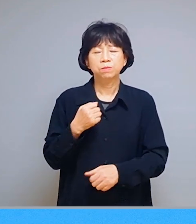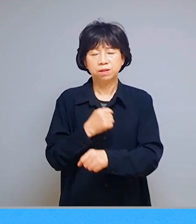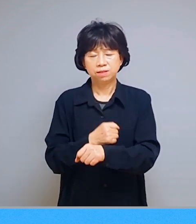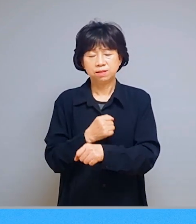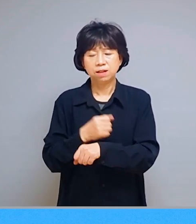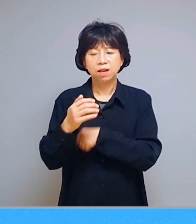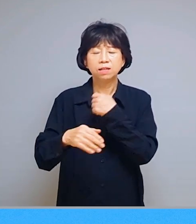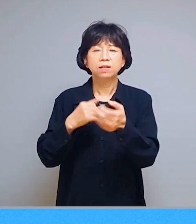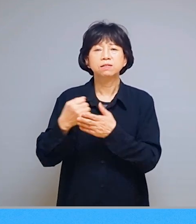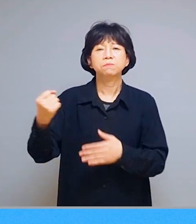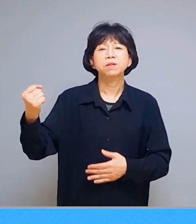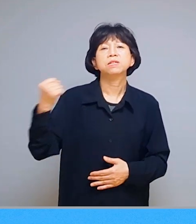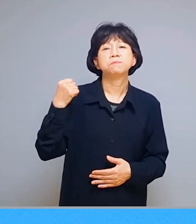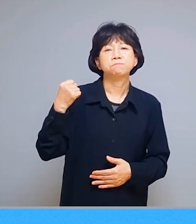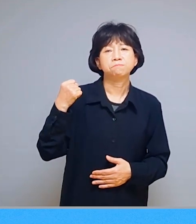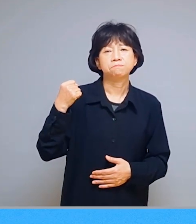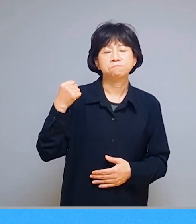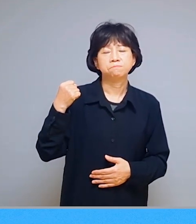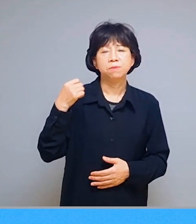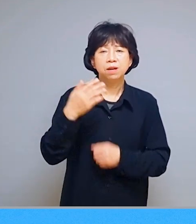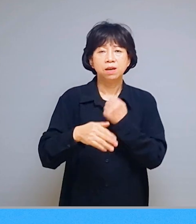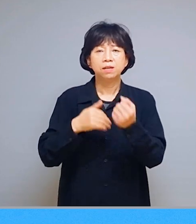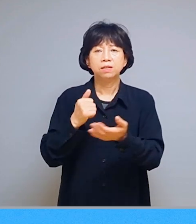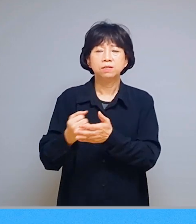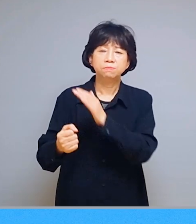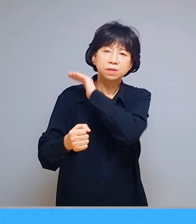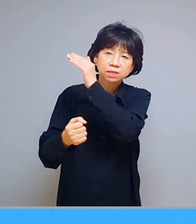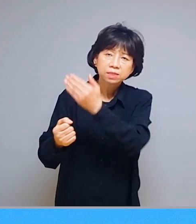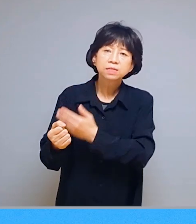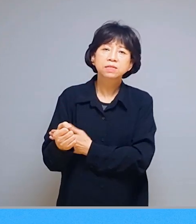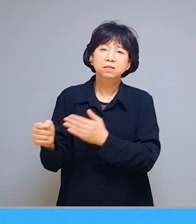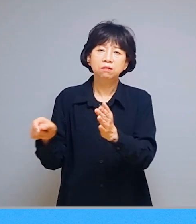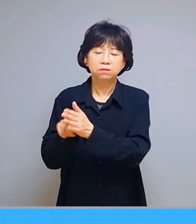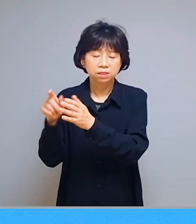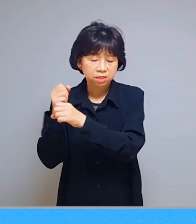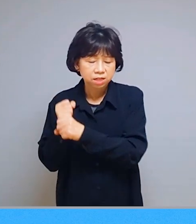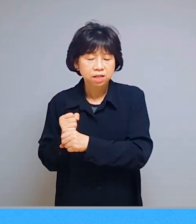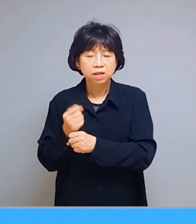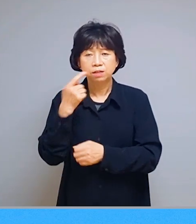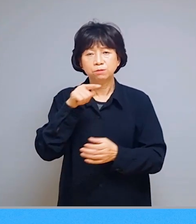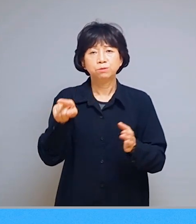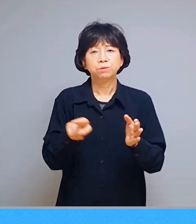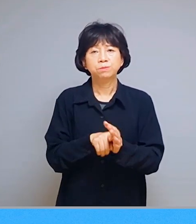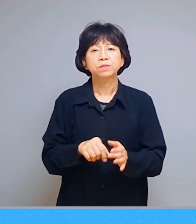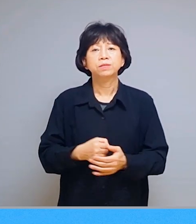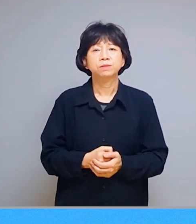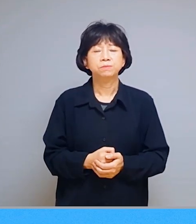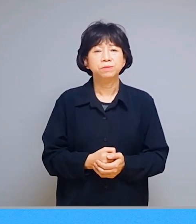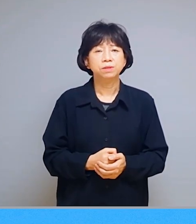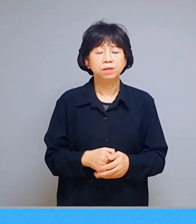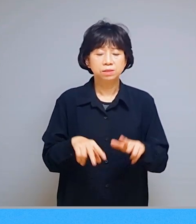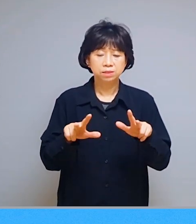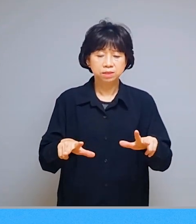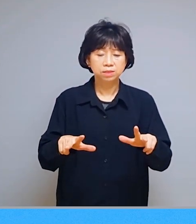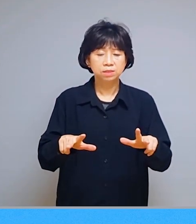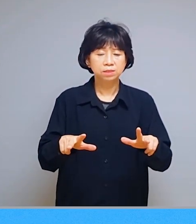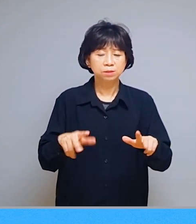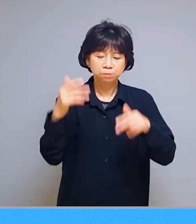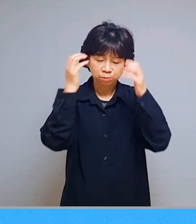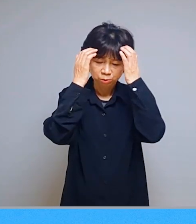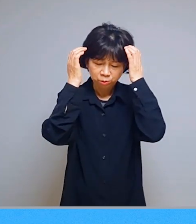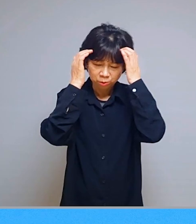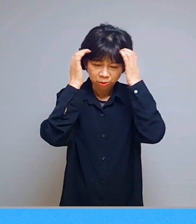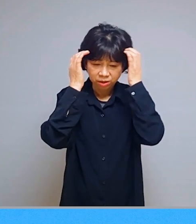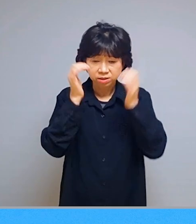누구의 힘이요? 하나님의 힘, 하나님의 능력을 신뢰해야 될 줄 믿습니다. 성도 여러분, 지금 어떤 큰 산 앞에